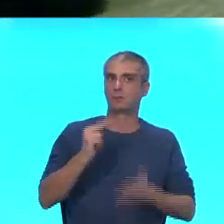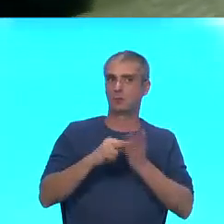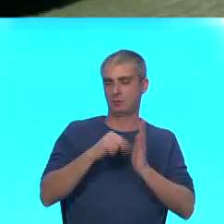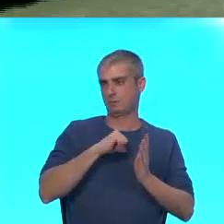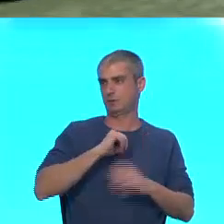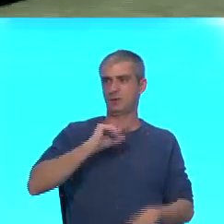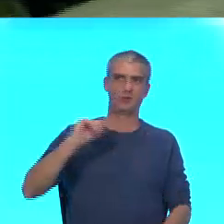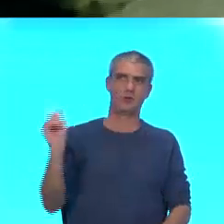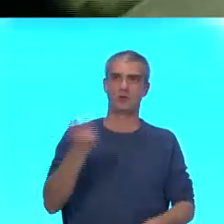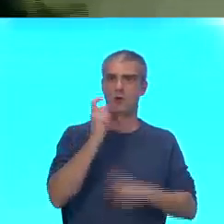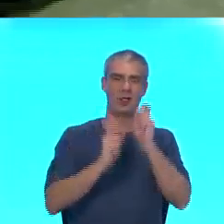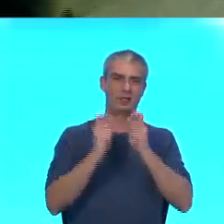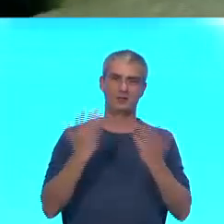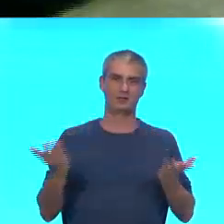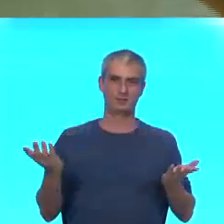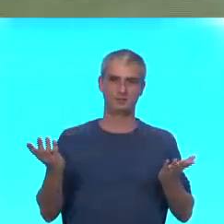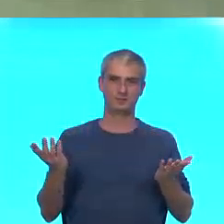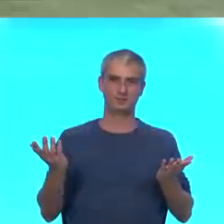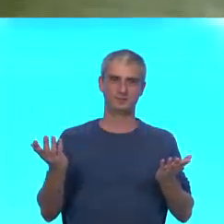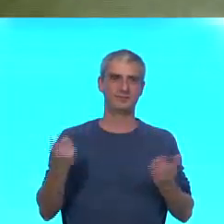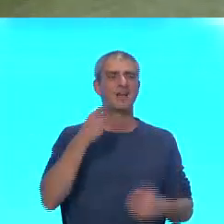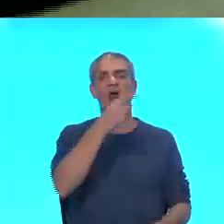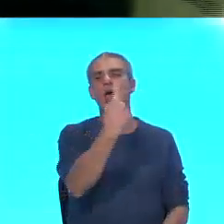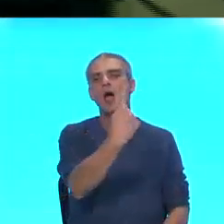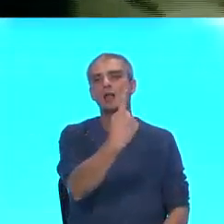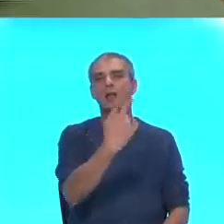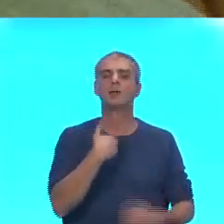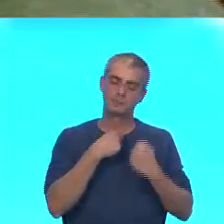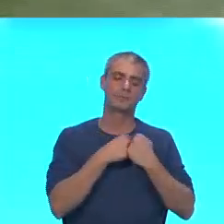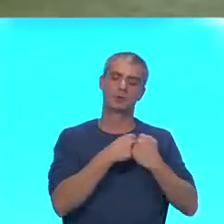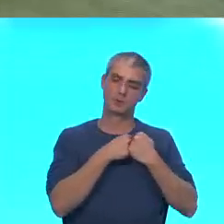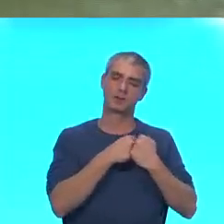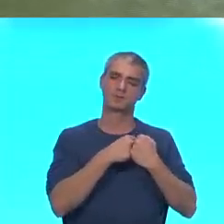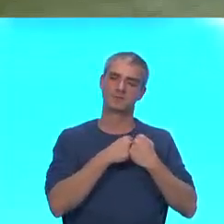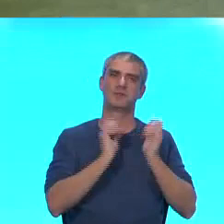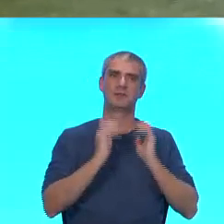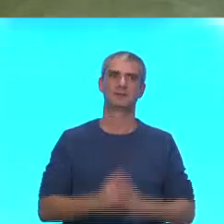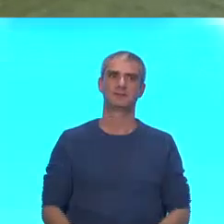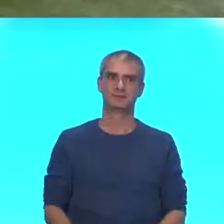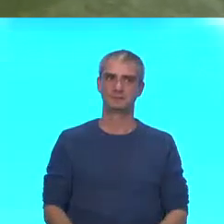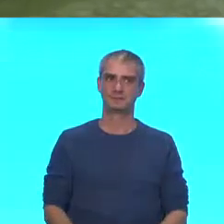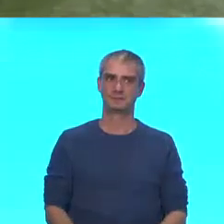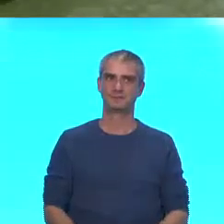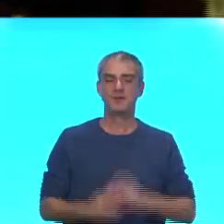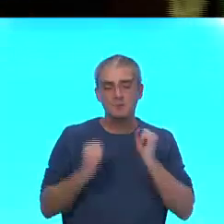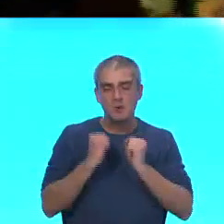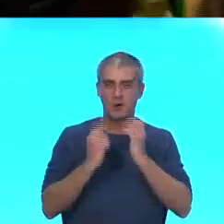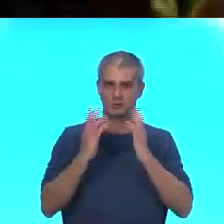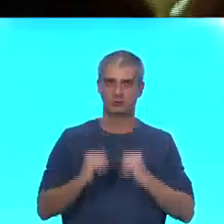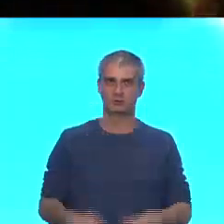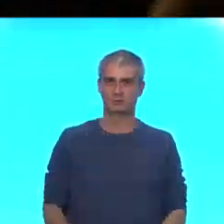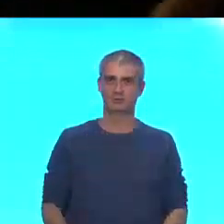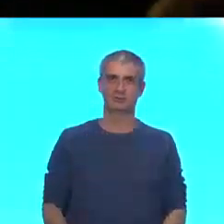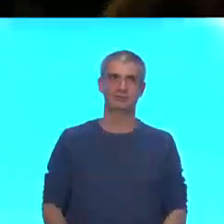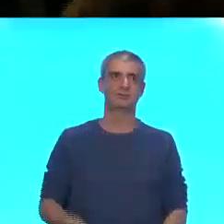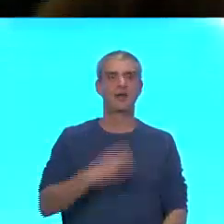את כל האנשים. כן. אבל אתה... מתמודד. כן? תקושי.